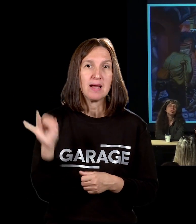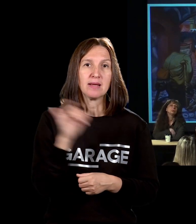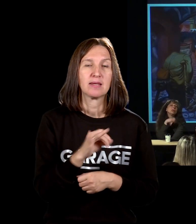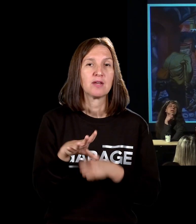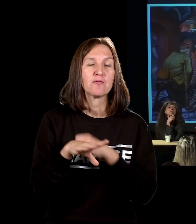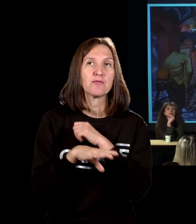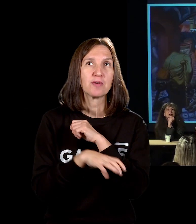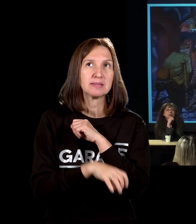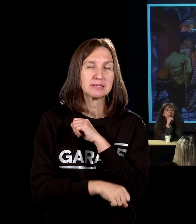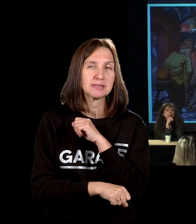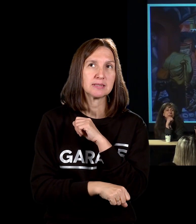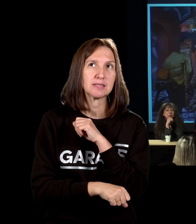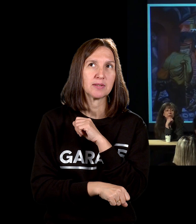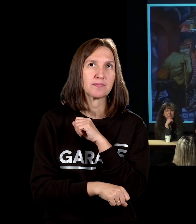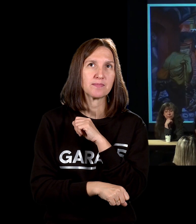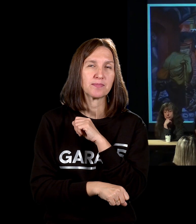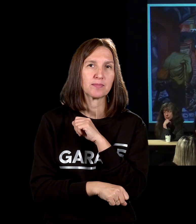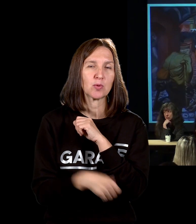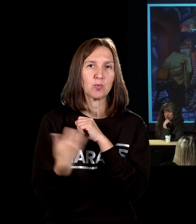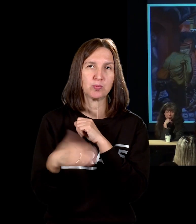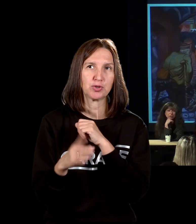30-х годов, сделаны в